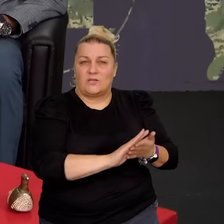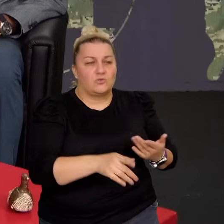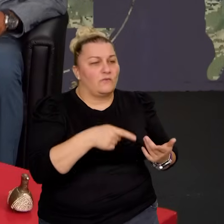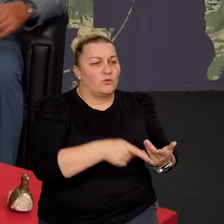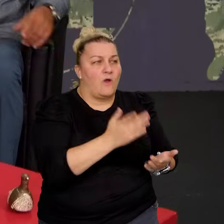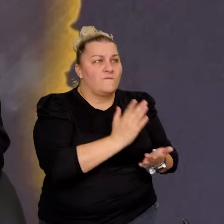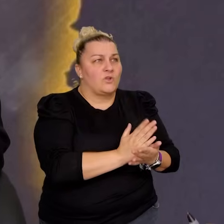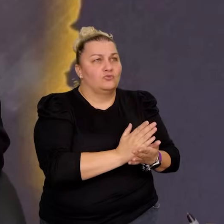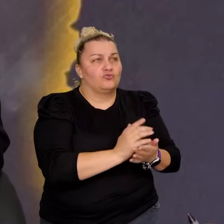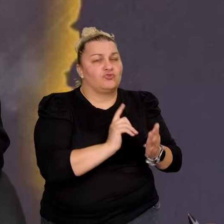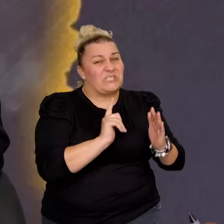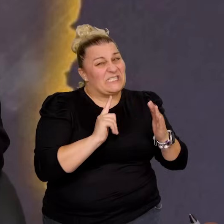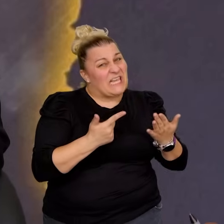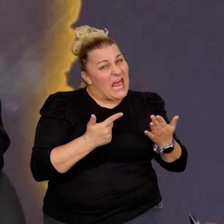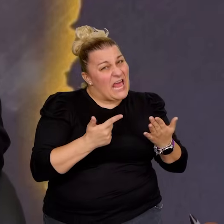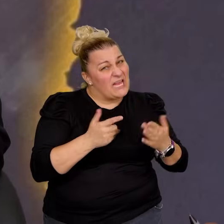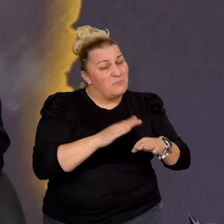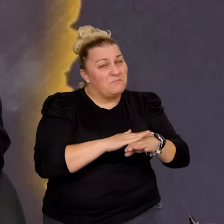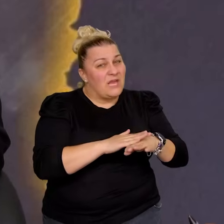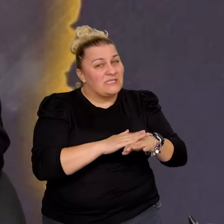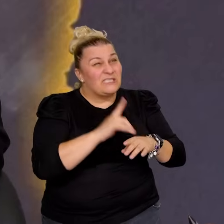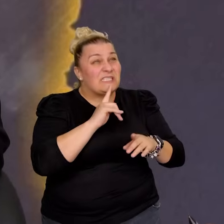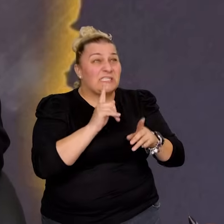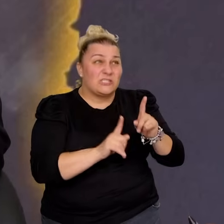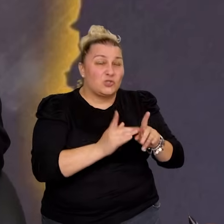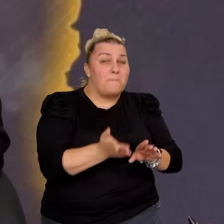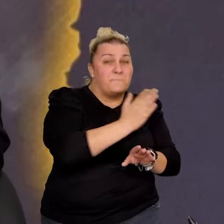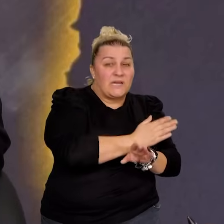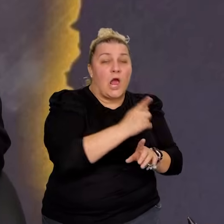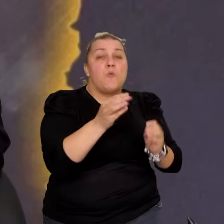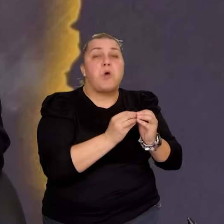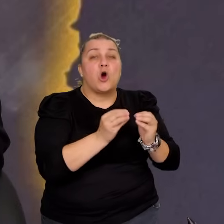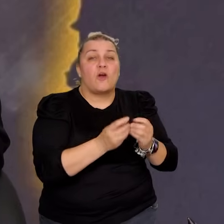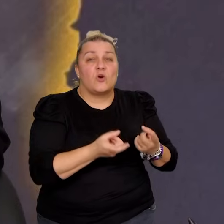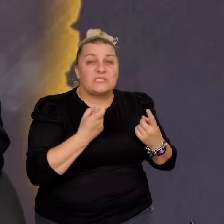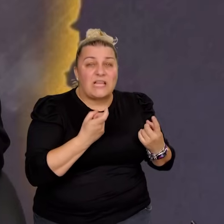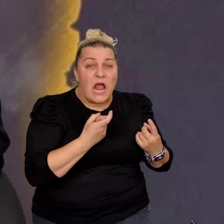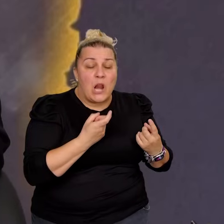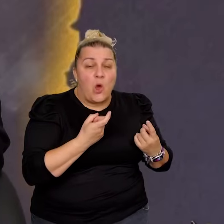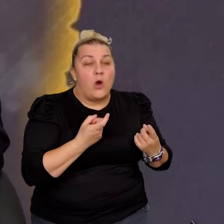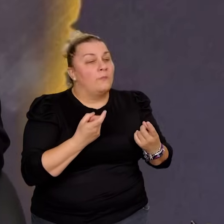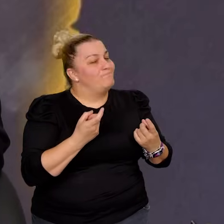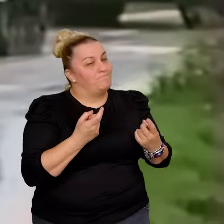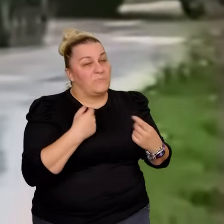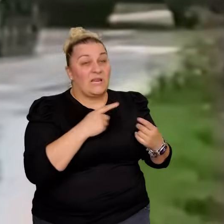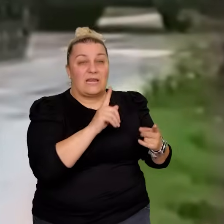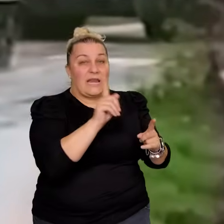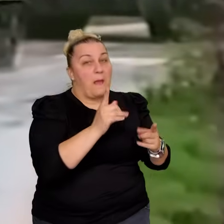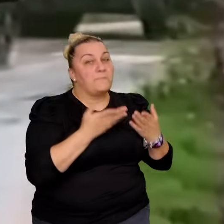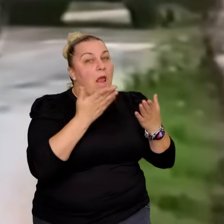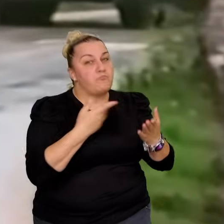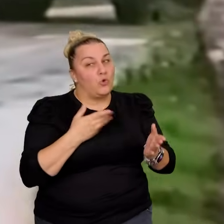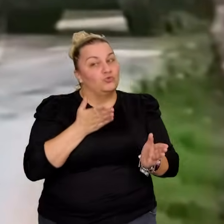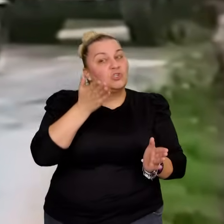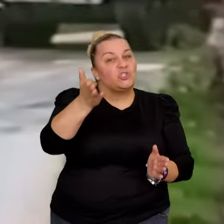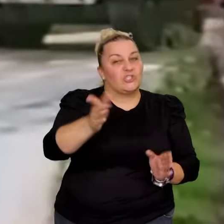već u nekom 7. mjesecu bilo, čak i ranije bilo Borovo selo, jel? Nije bilo ni preporučljivo ići, ali se nije